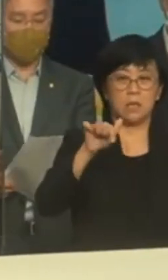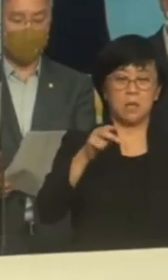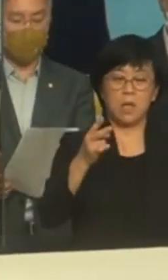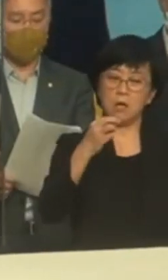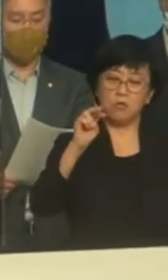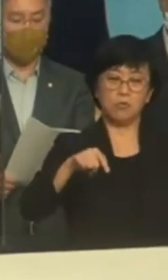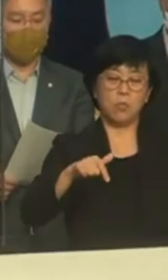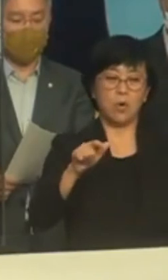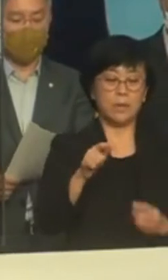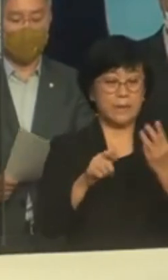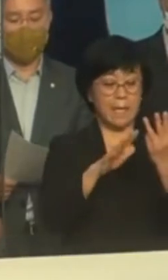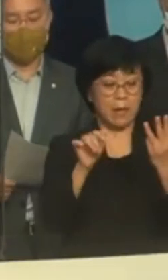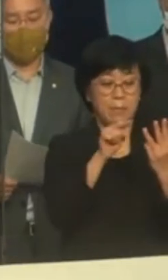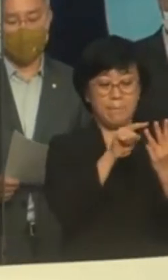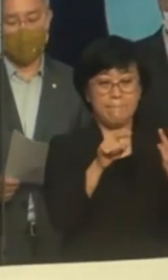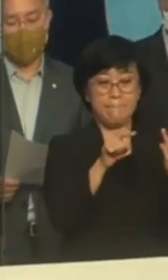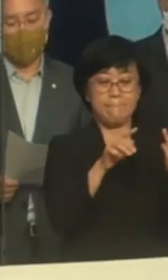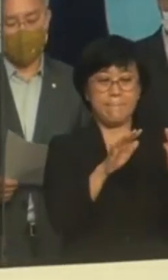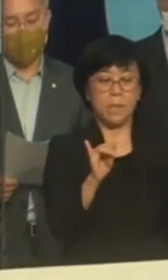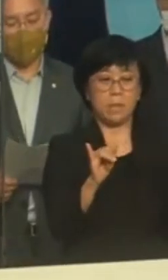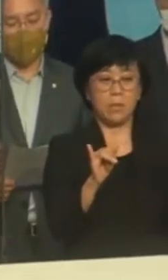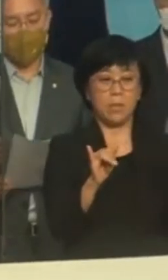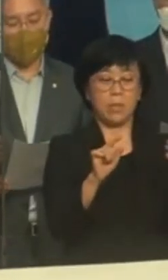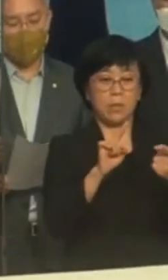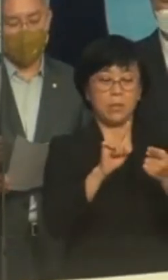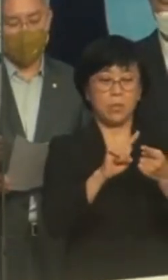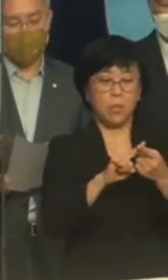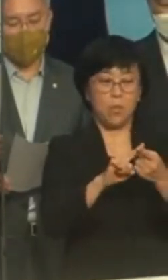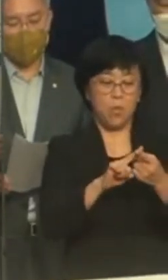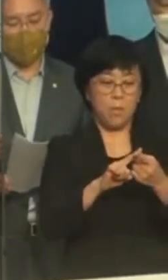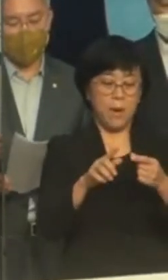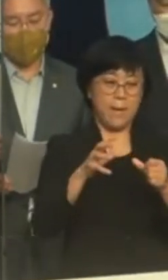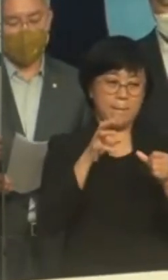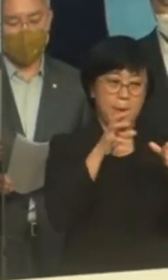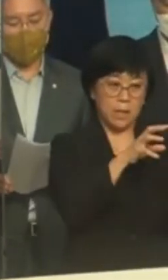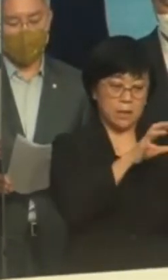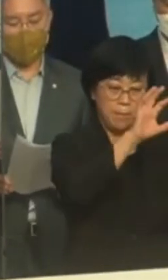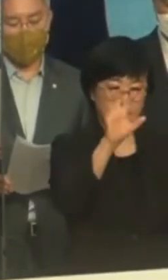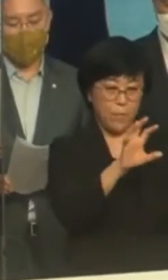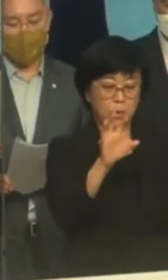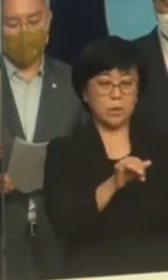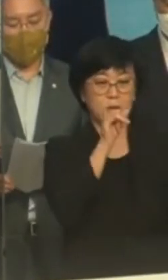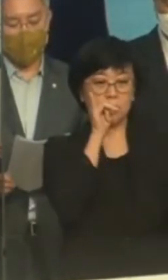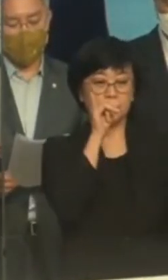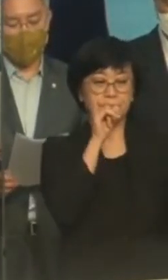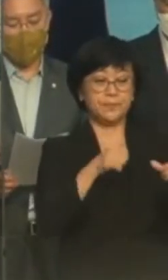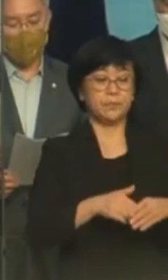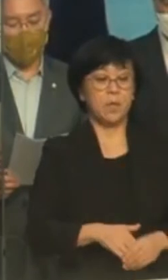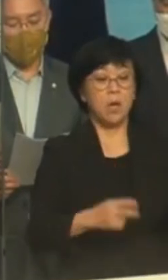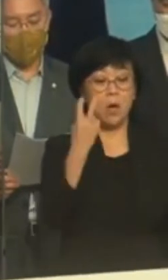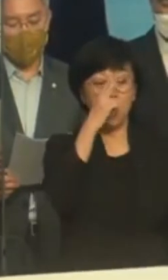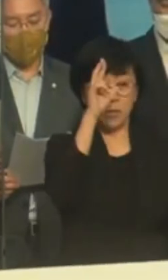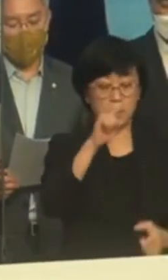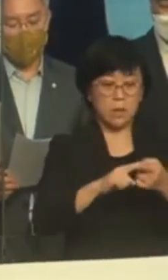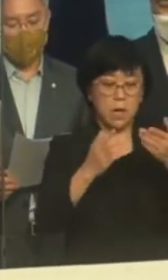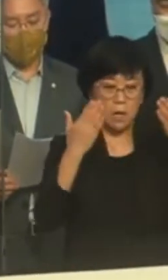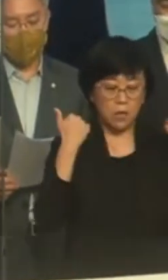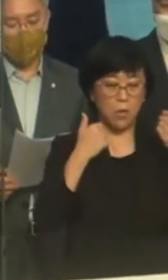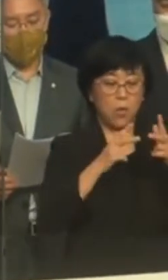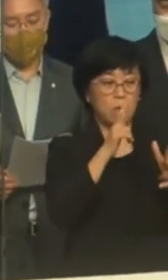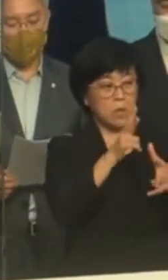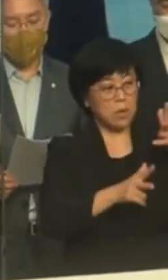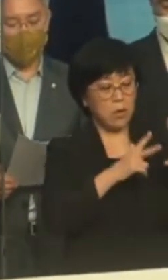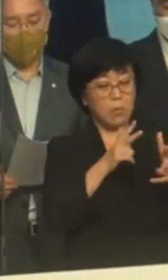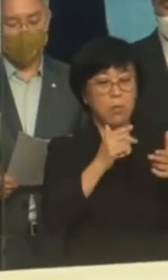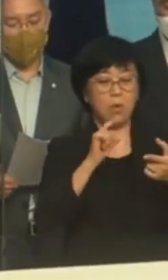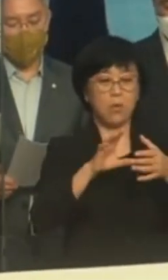김재윤, 신하경 전 의원 사건 관련자에 대한 회유와 압박 역시 반복되었습니다. 검찰이 학교, 기업, 협회의